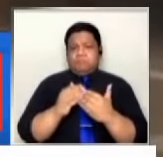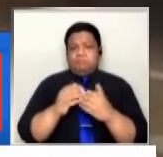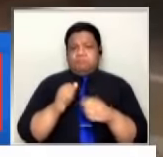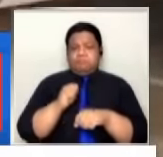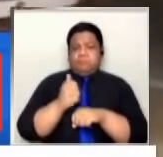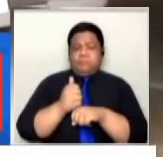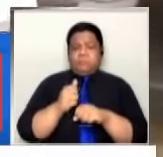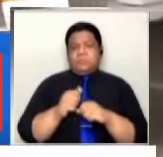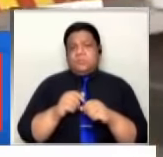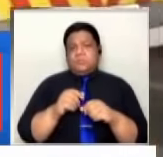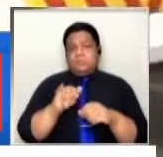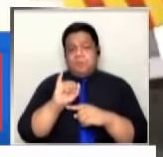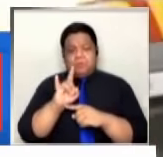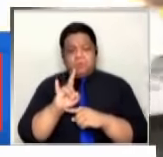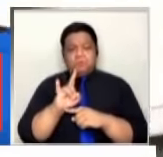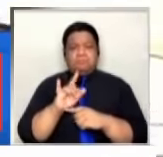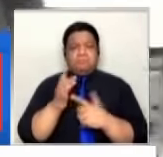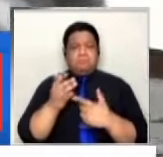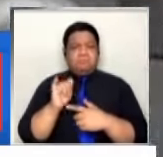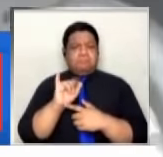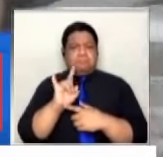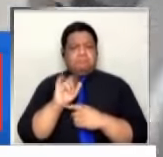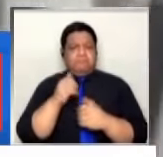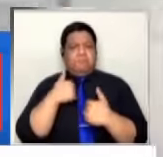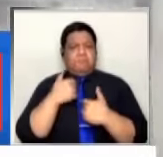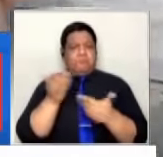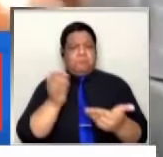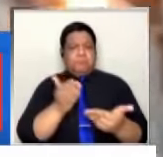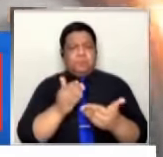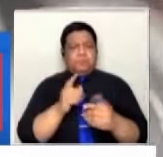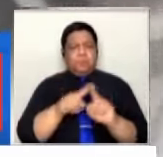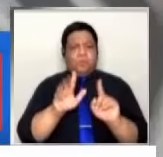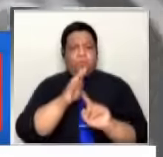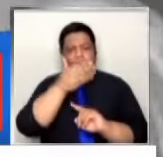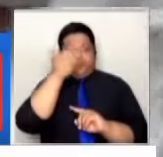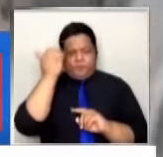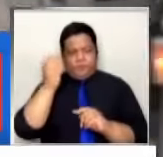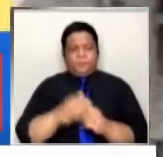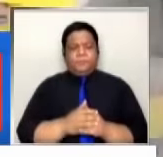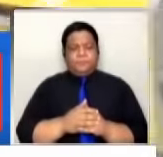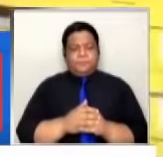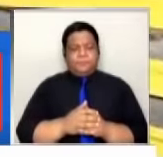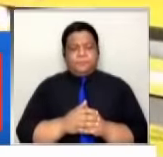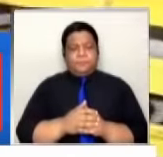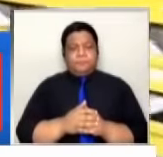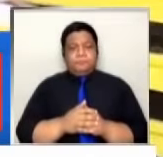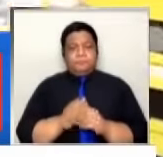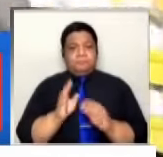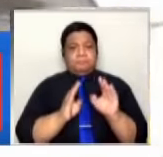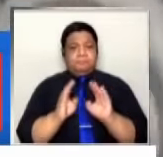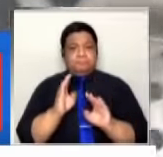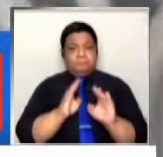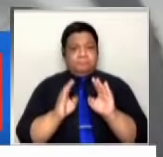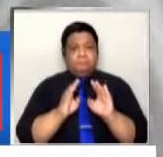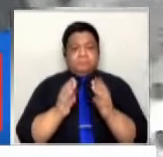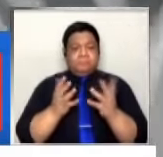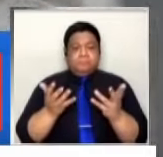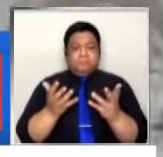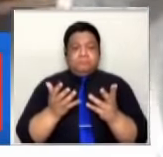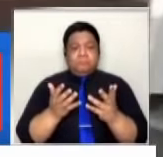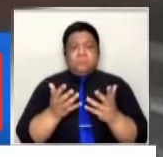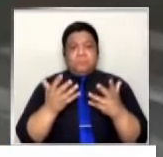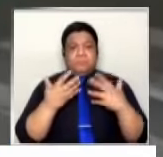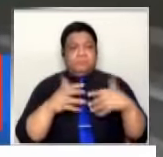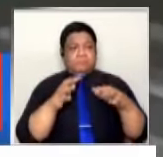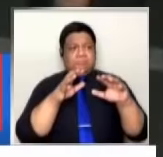po ay sadya naman po nilang dala-dala. Wag lang po nilang kalimutan po. Ang problema, General, nahuli na rin sila sa